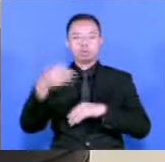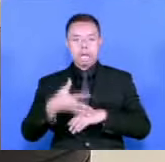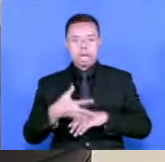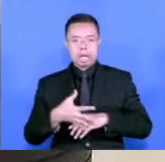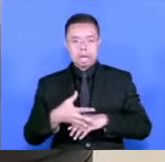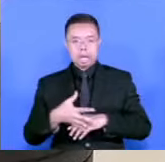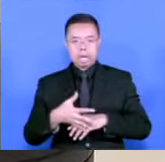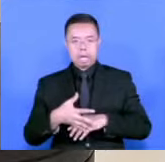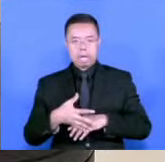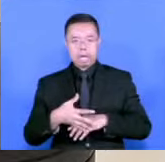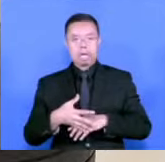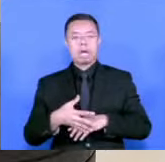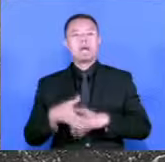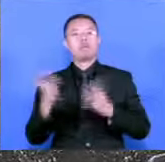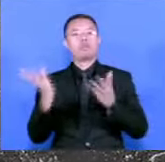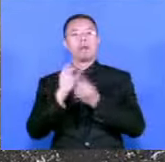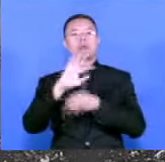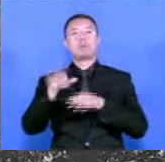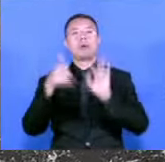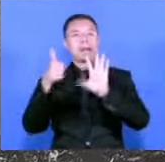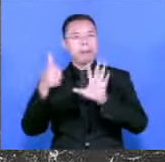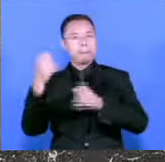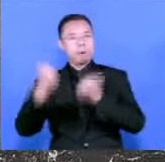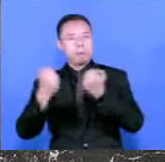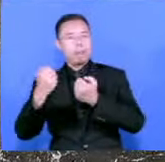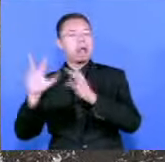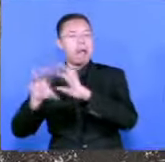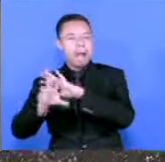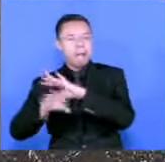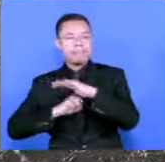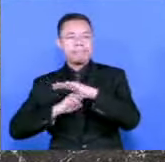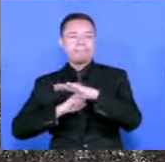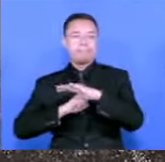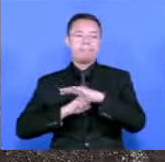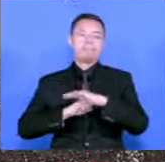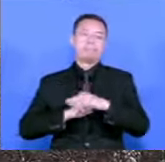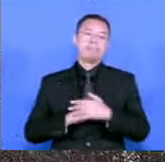Rp1.800.000 untuk 6 buah ban mobil yang dicurinya.